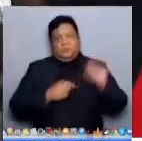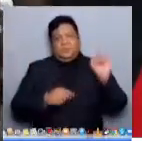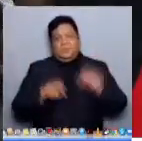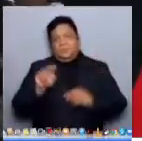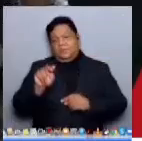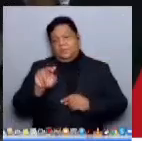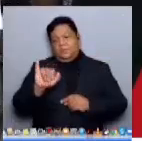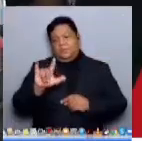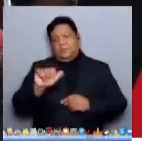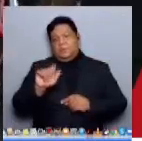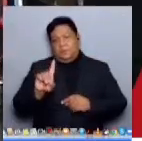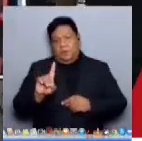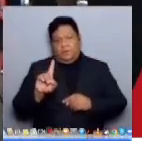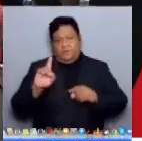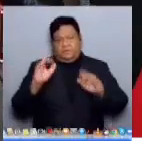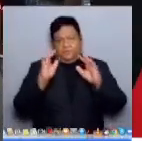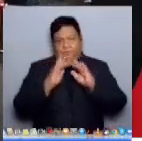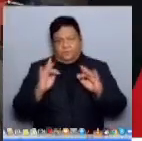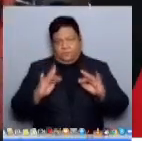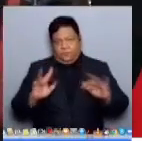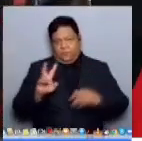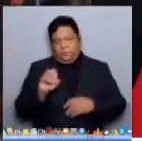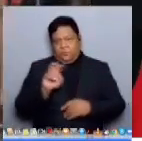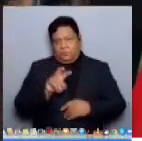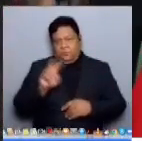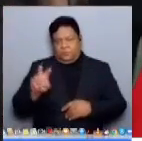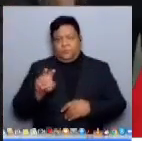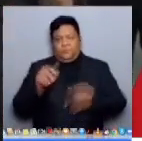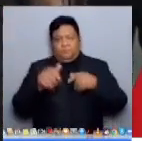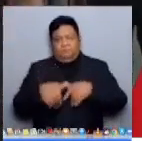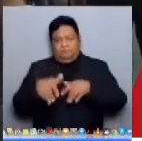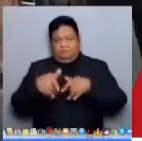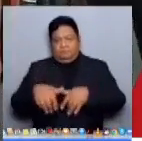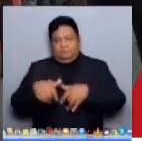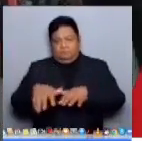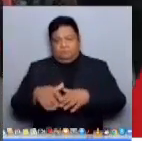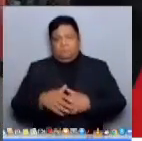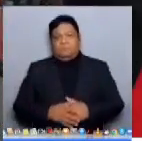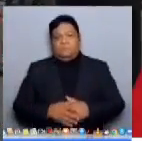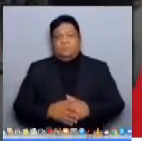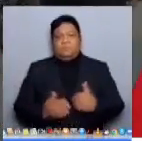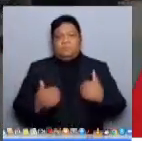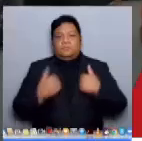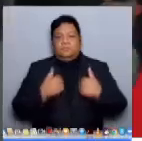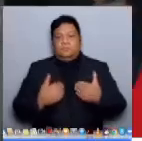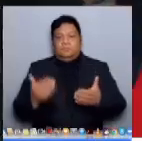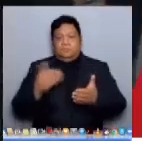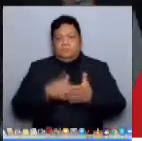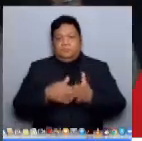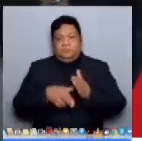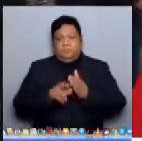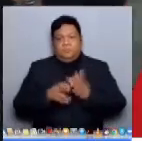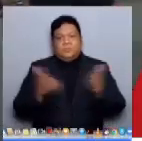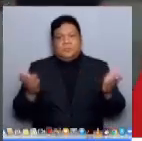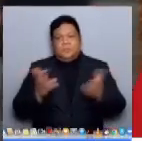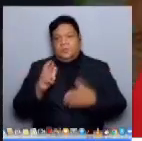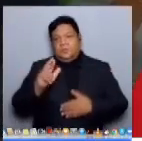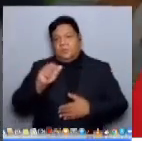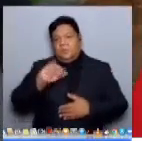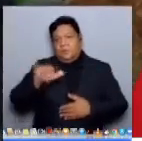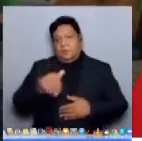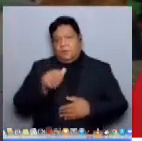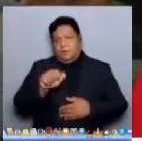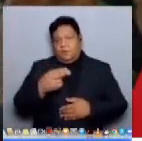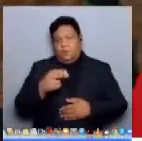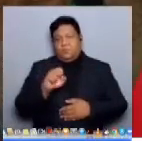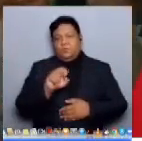parade at street dancing competition. Magkakaroon ng wreath laying activity sa Raja Sulaiman Park at San Agustin Church